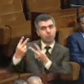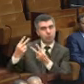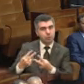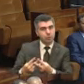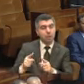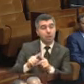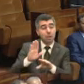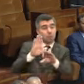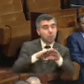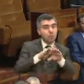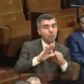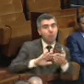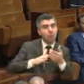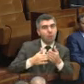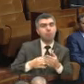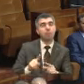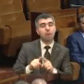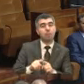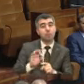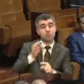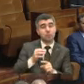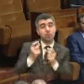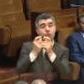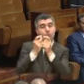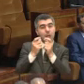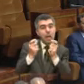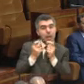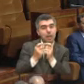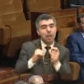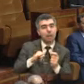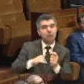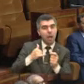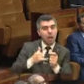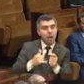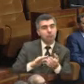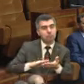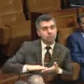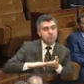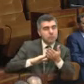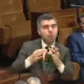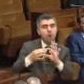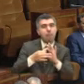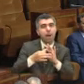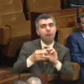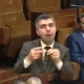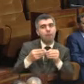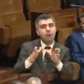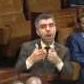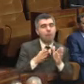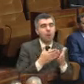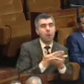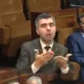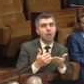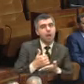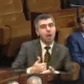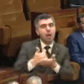حتى جلالته على تشجيع مقاولات الشباب وانفتاح القطاع البنكي لولوج المقاولين